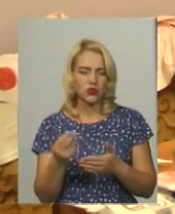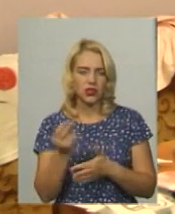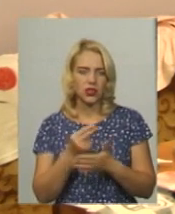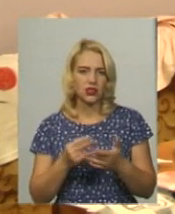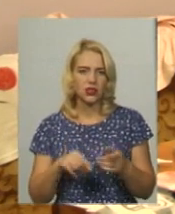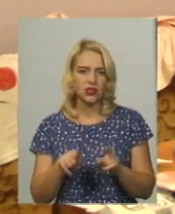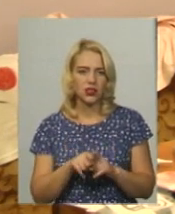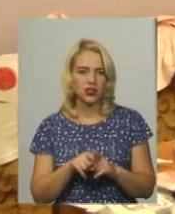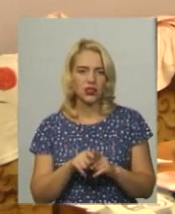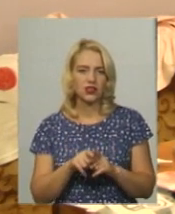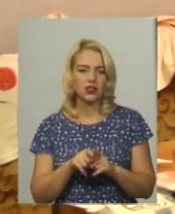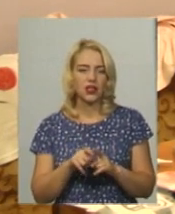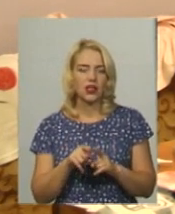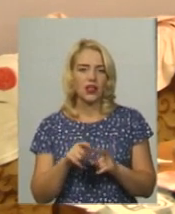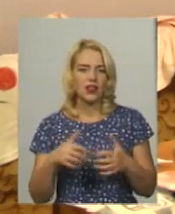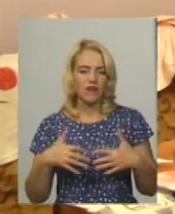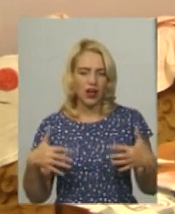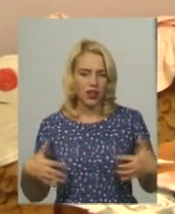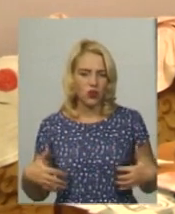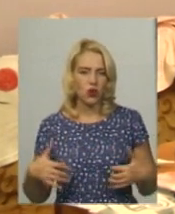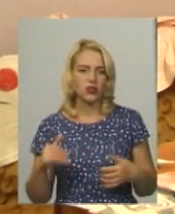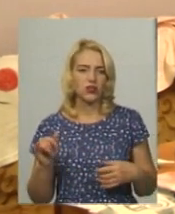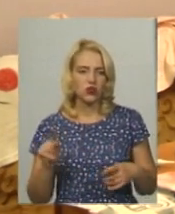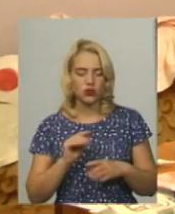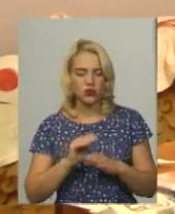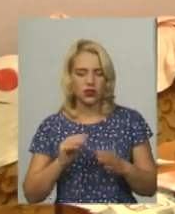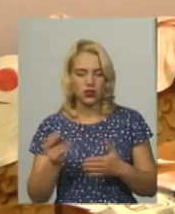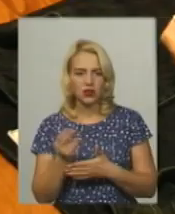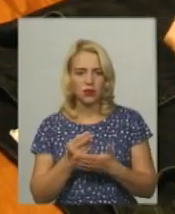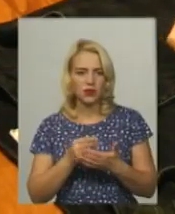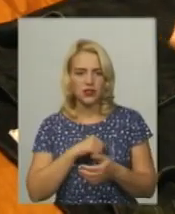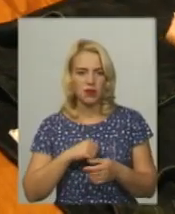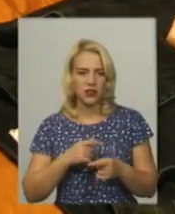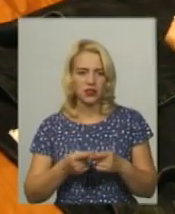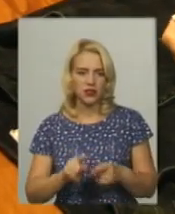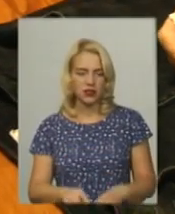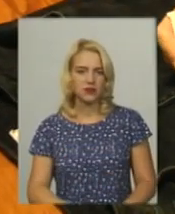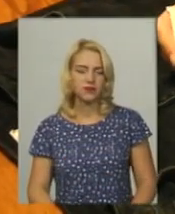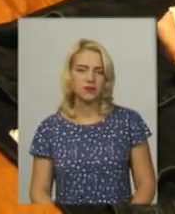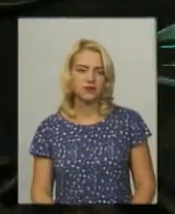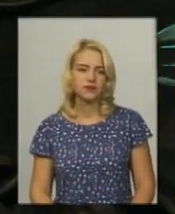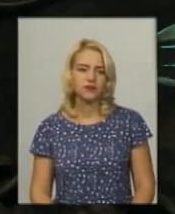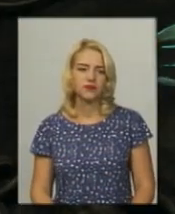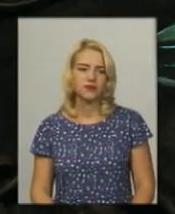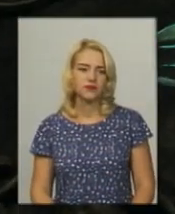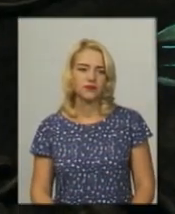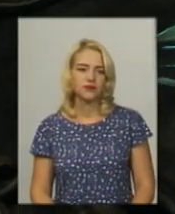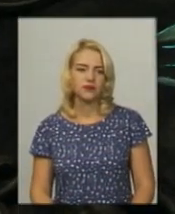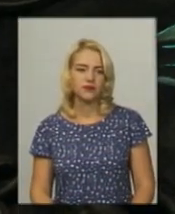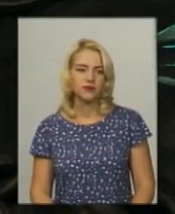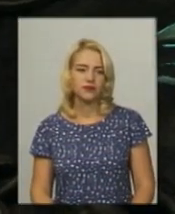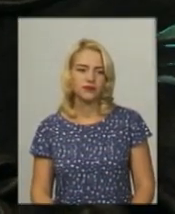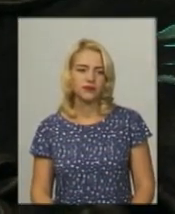ось таких тваринок і щоб діти намалювали саме їх. Світлана Поробок, Володимир Зайчуковський, новини на